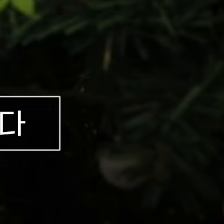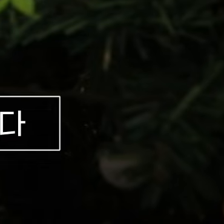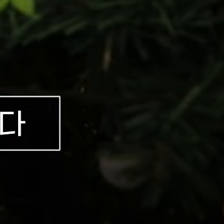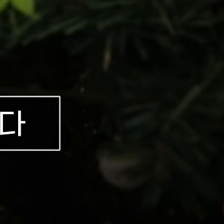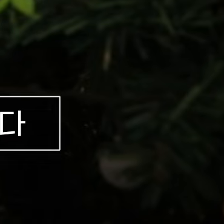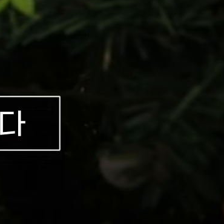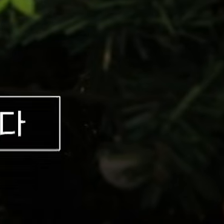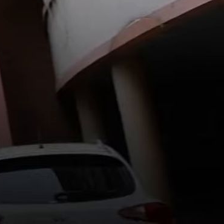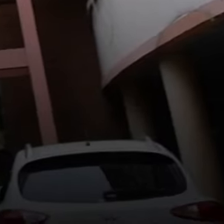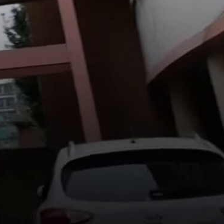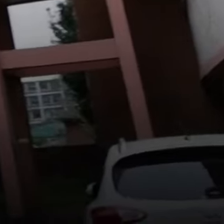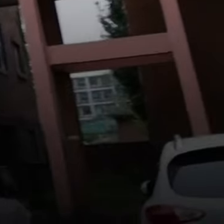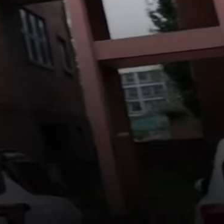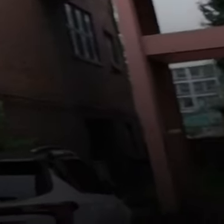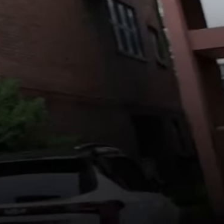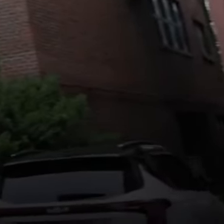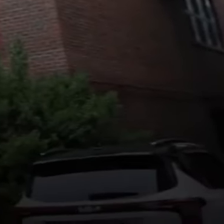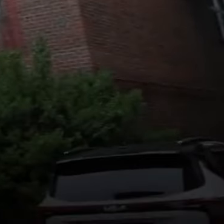말했습니다.